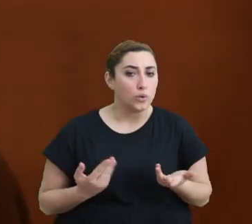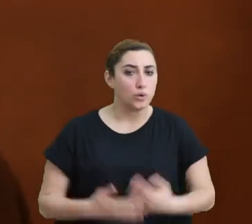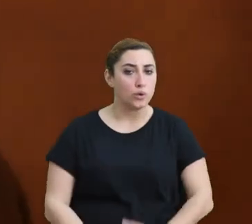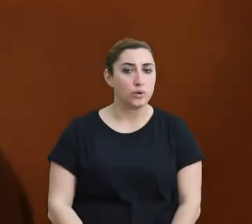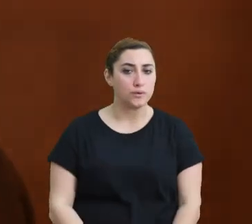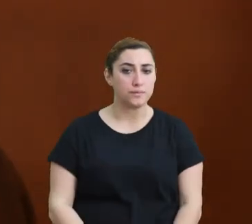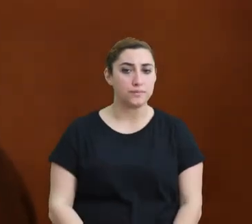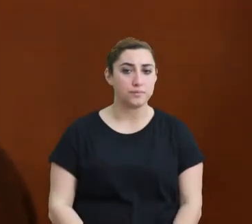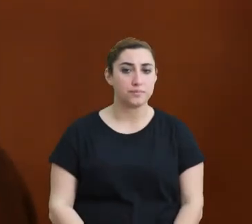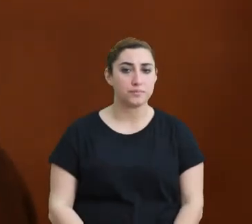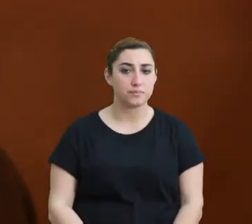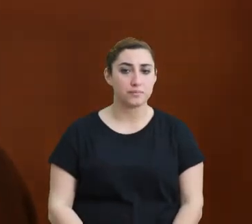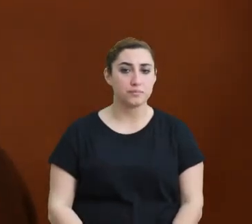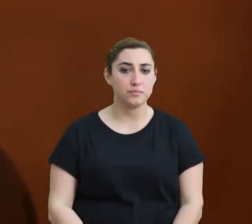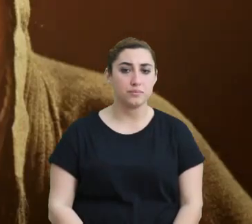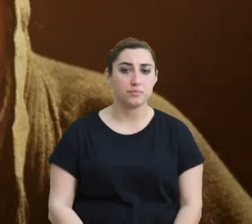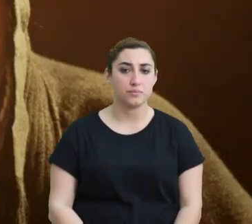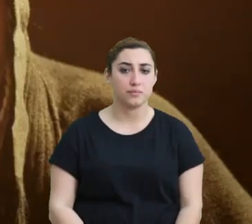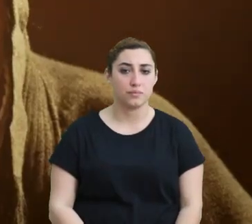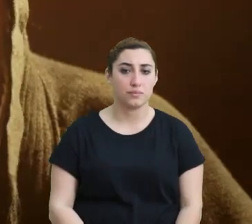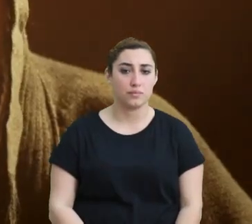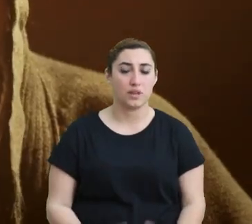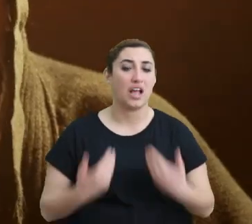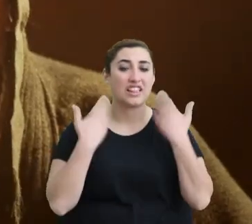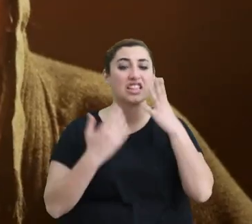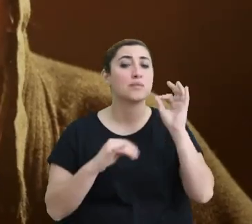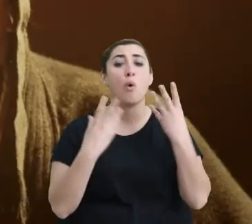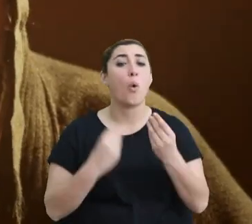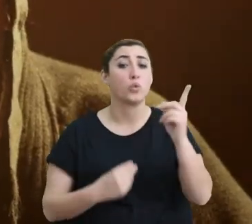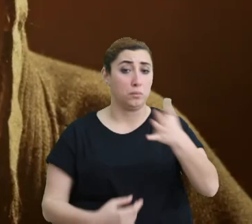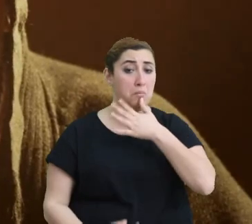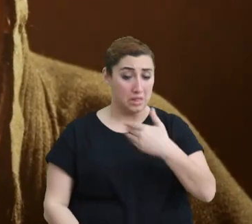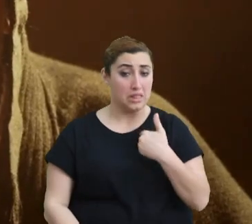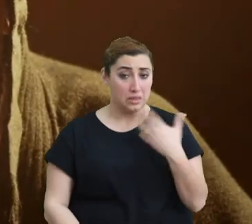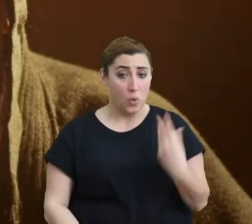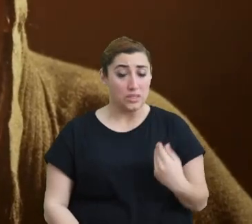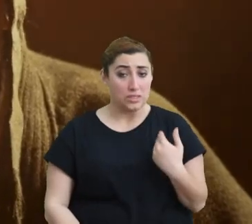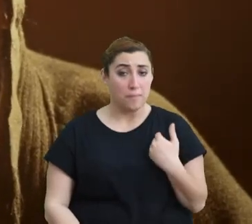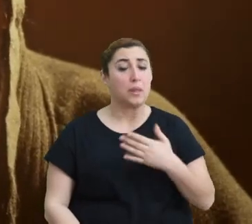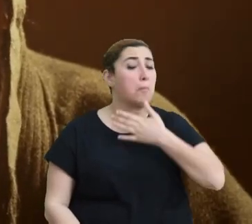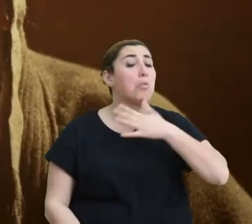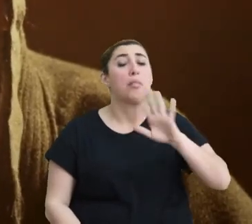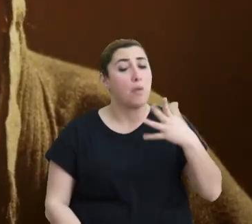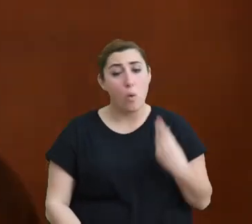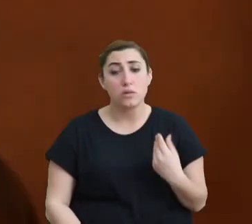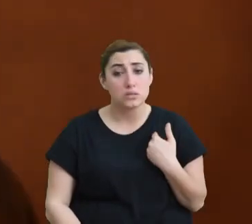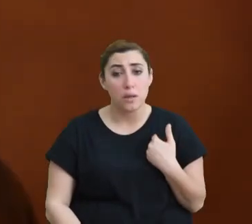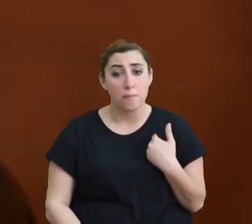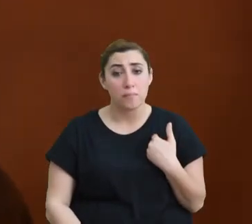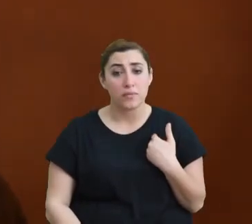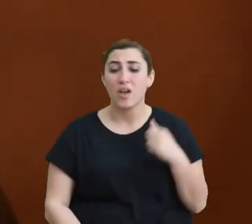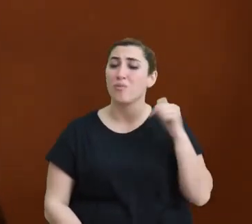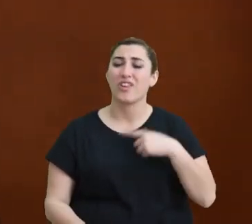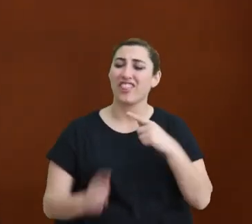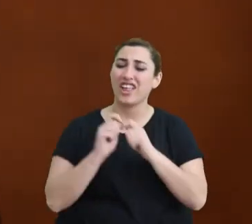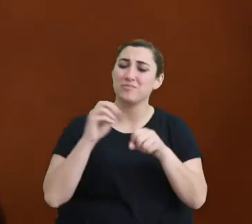Kasım tahammülsüzce gerdan kırdı. Kadının kim olduğunu bilsem ne, bilmesem ne?